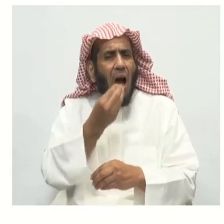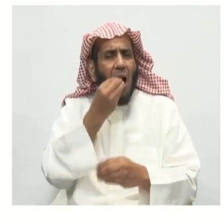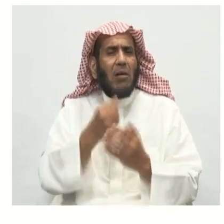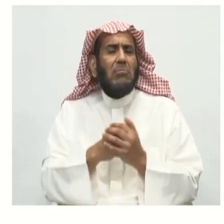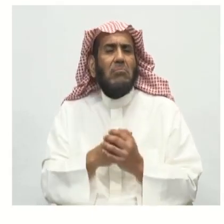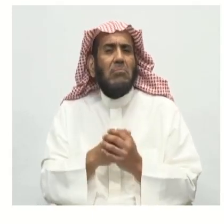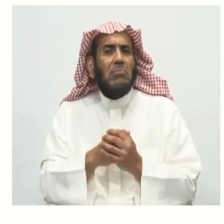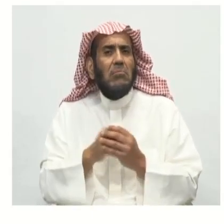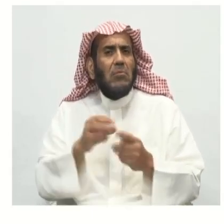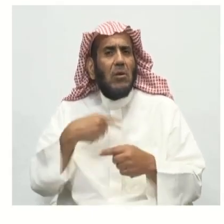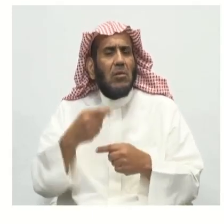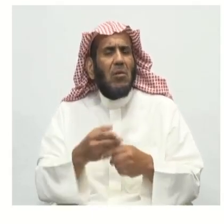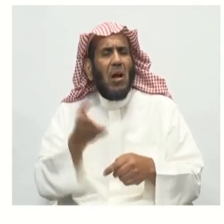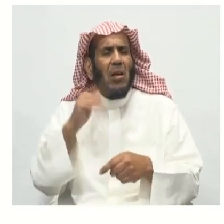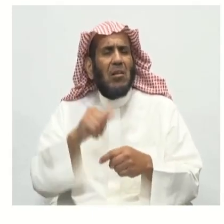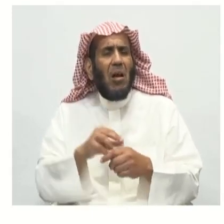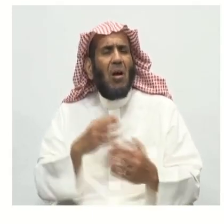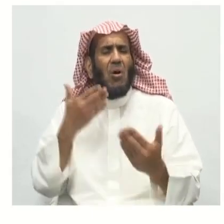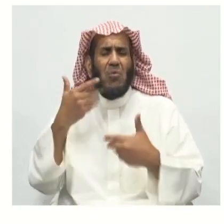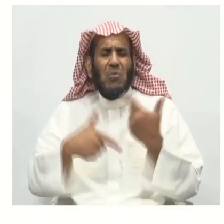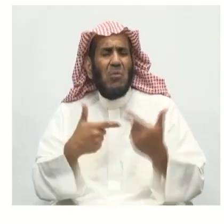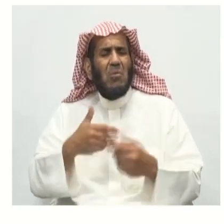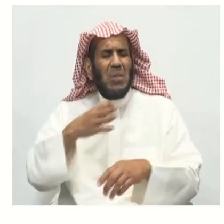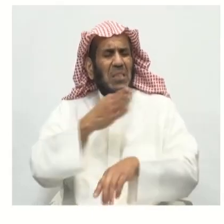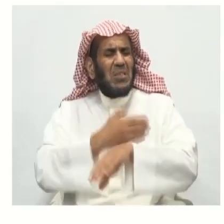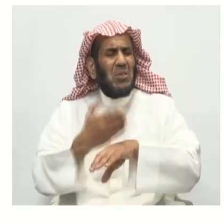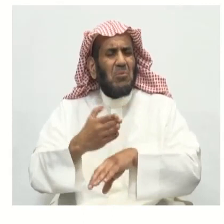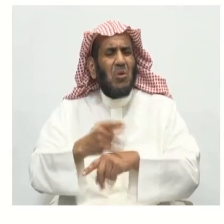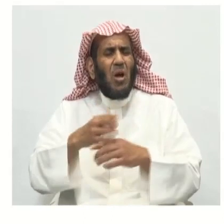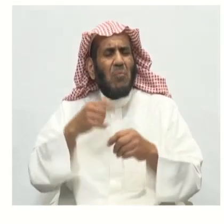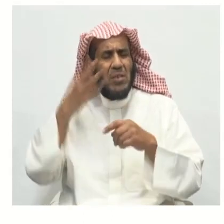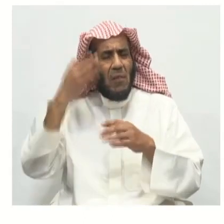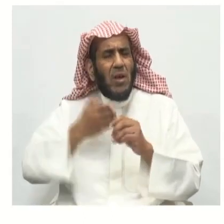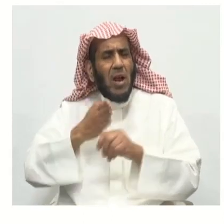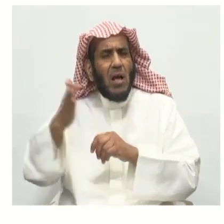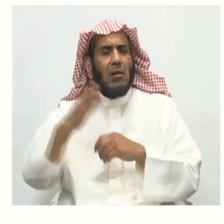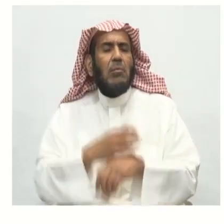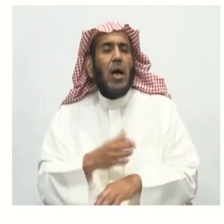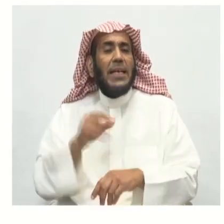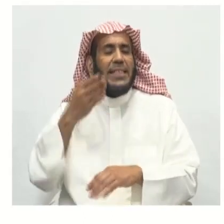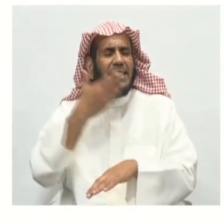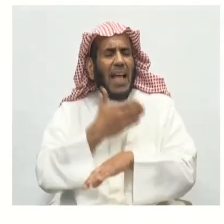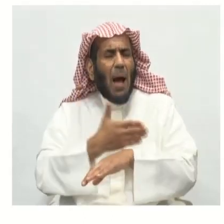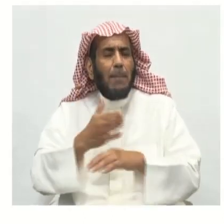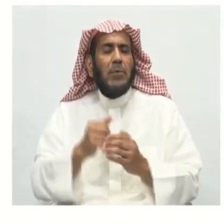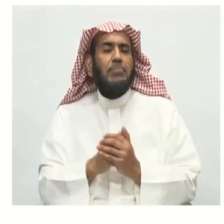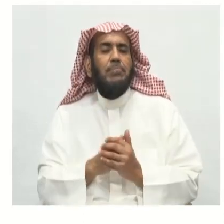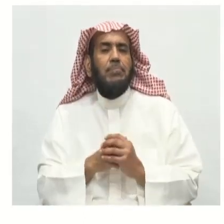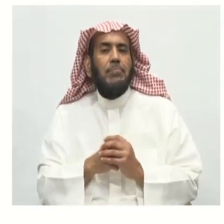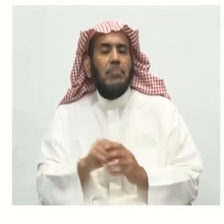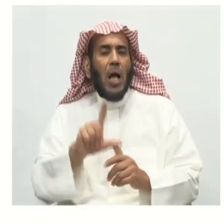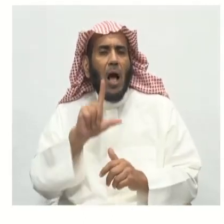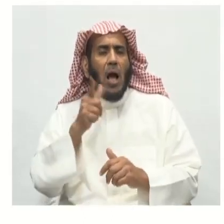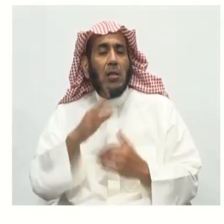غدا انا لقد لقينا من سفرنا هذا نصبا